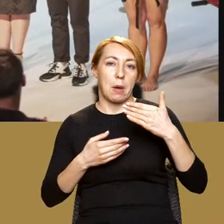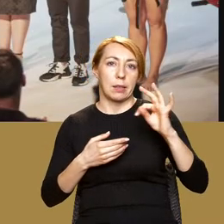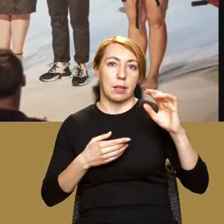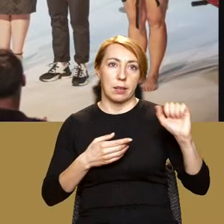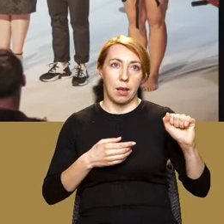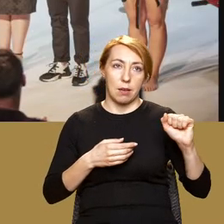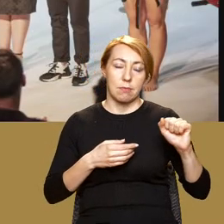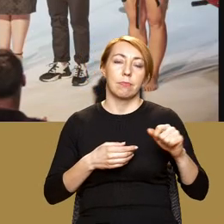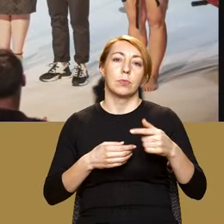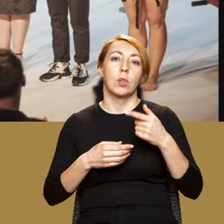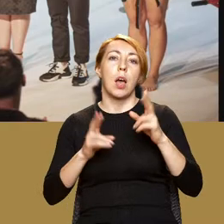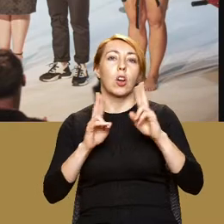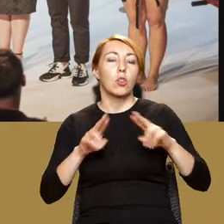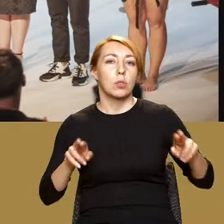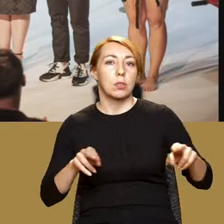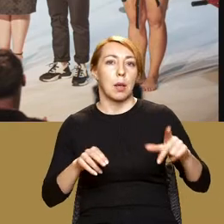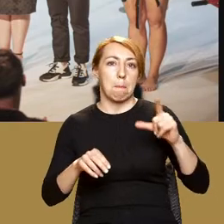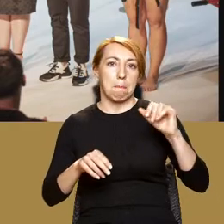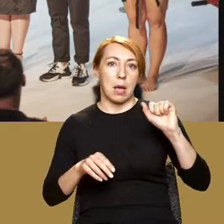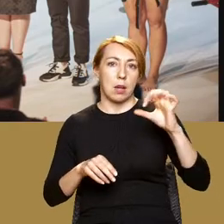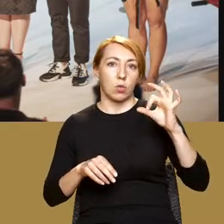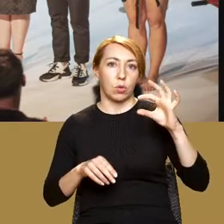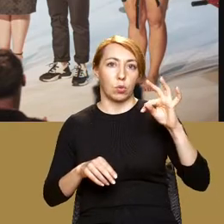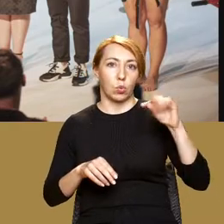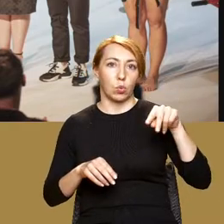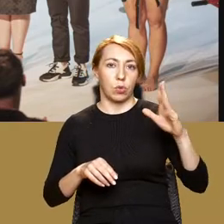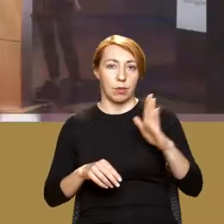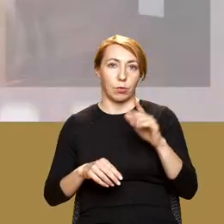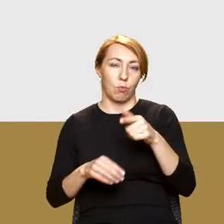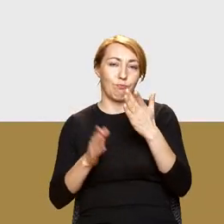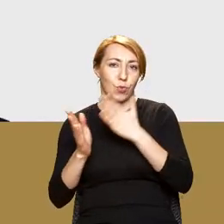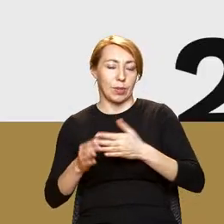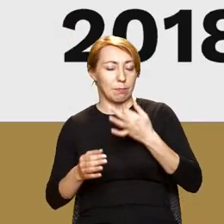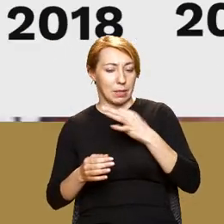też przygotowany specjalnie na tę konferencję.